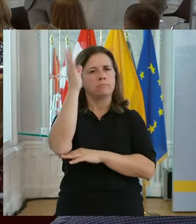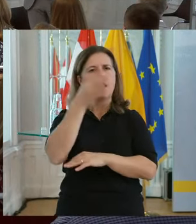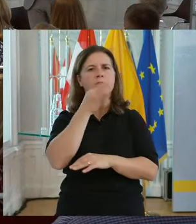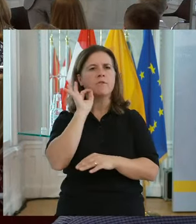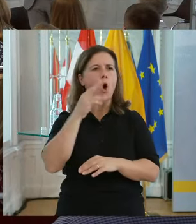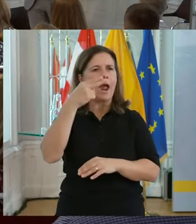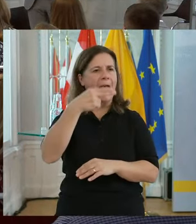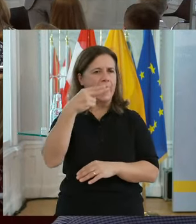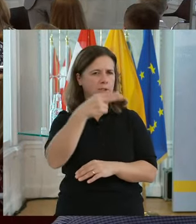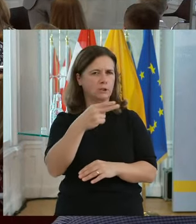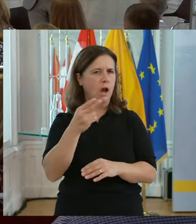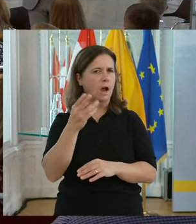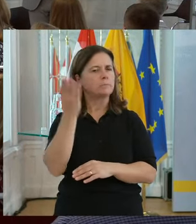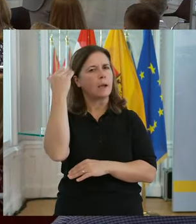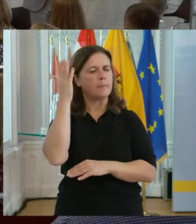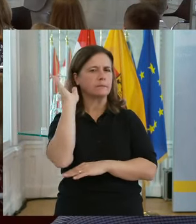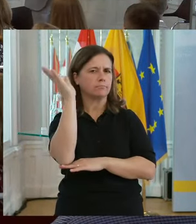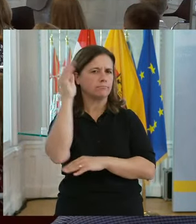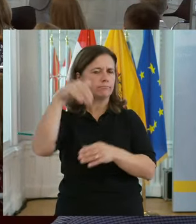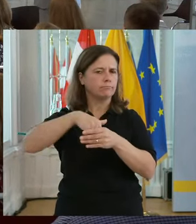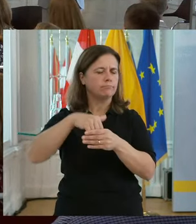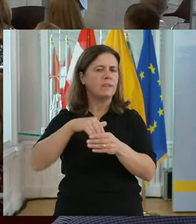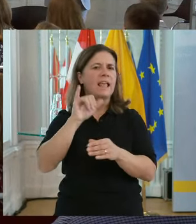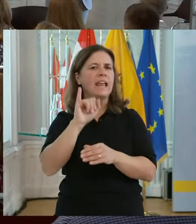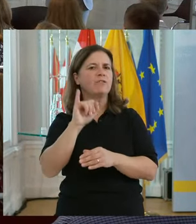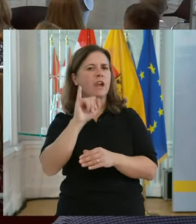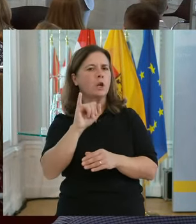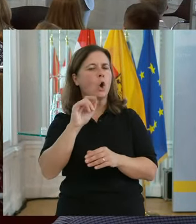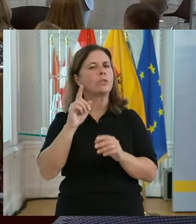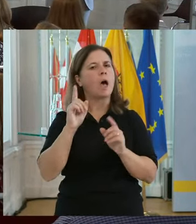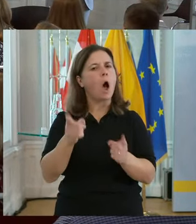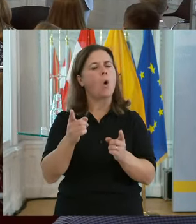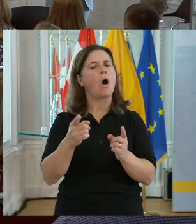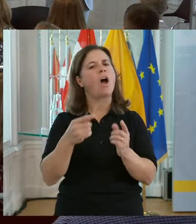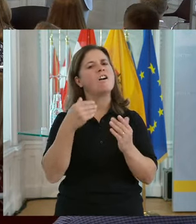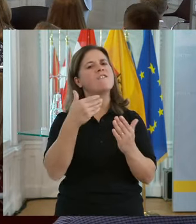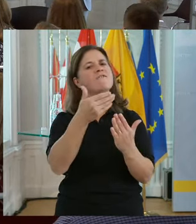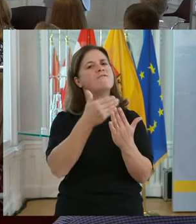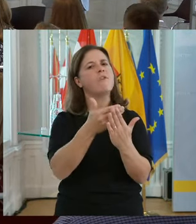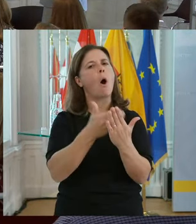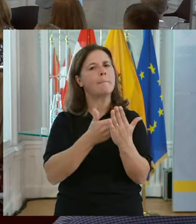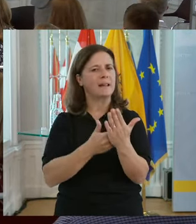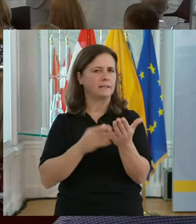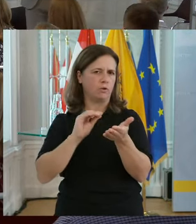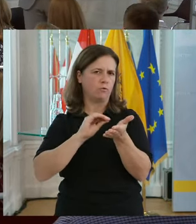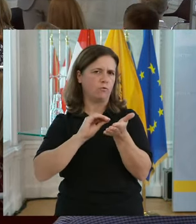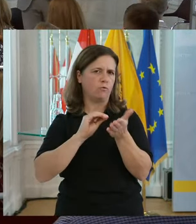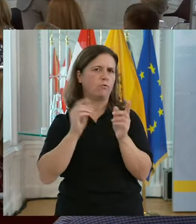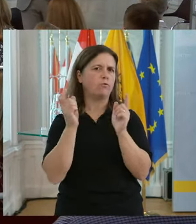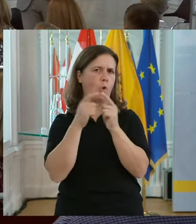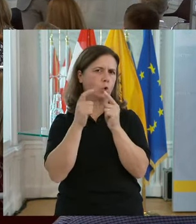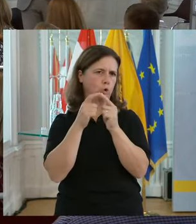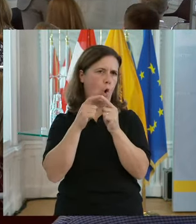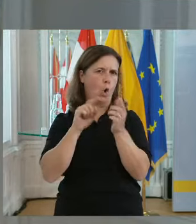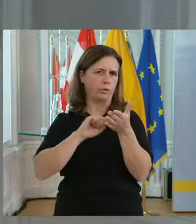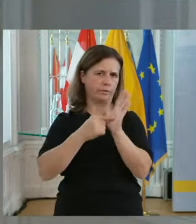Vorstandsvorsitzender Herrlitschka erfahren haben, nimmt der Infineon durchaus eine Vorbildfunktion im Bereich beruflicher